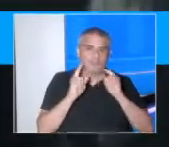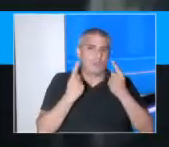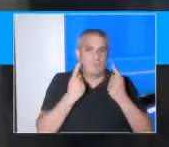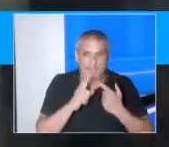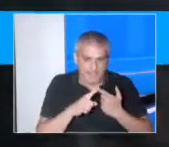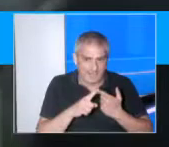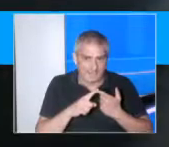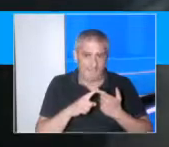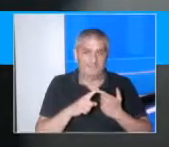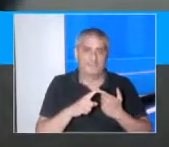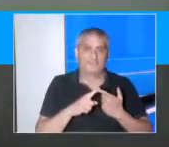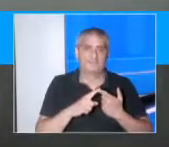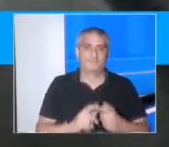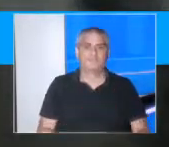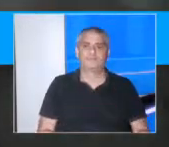המקרים